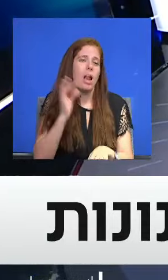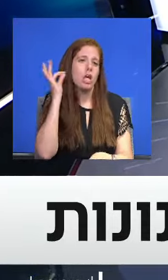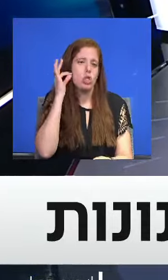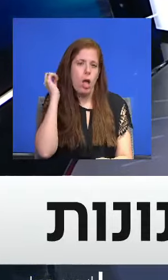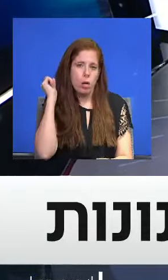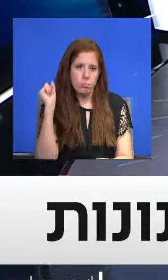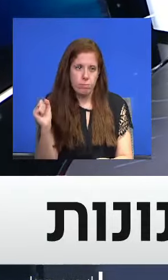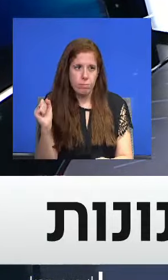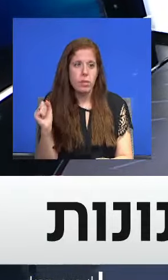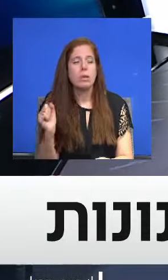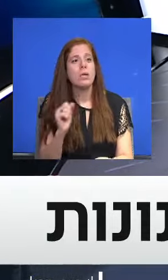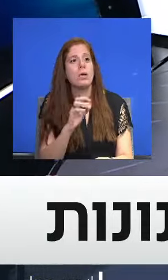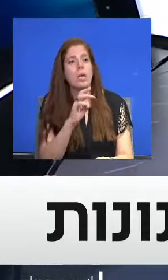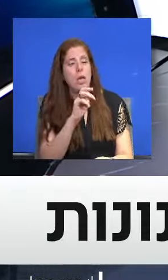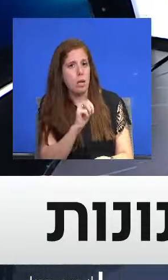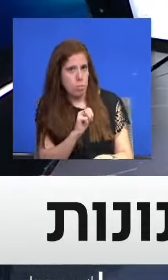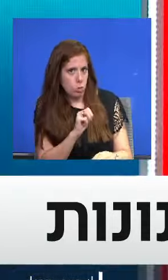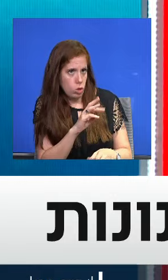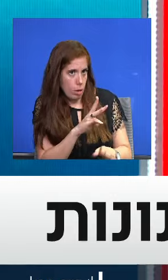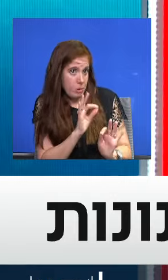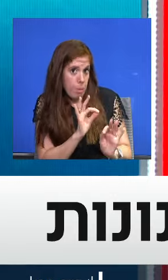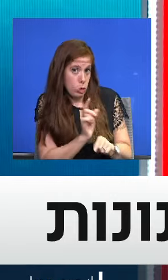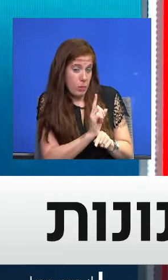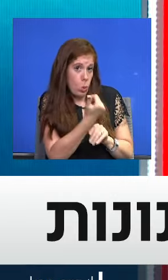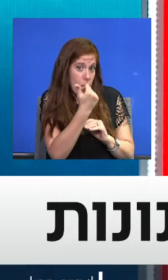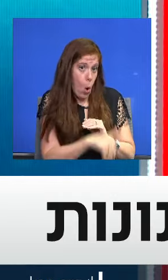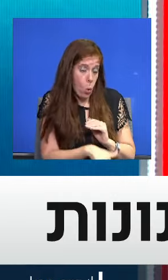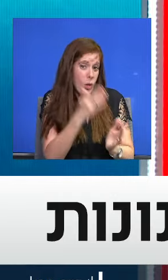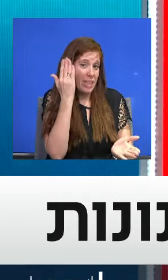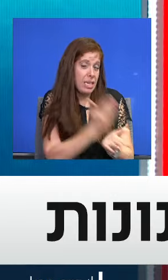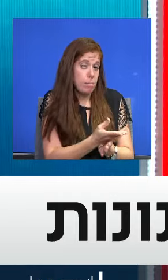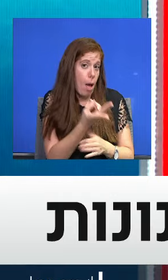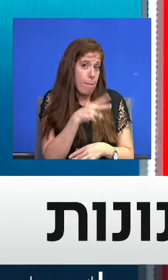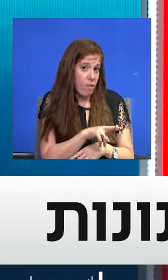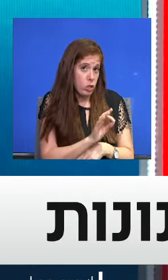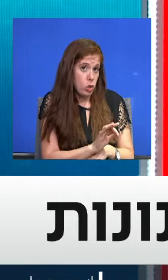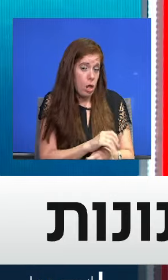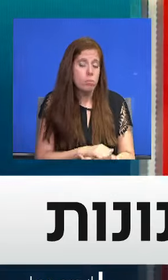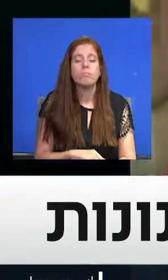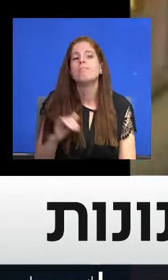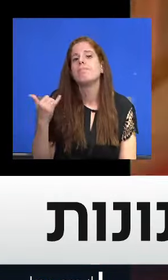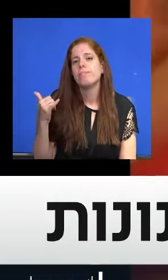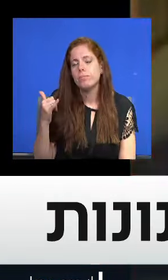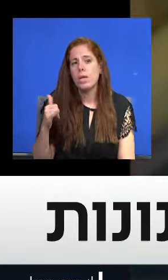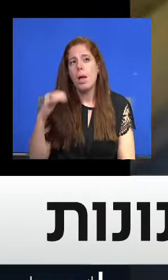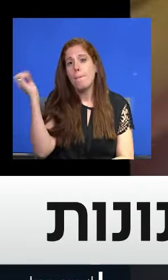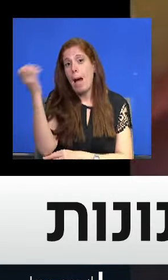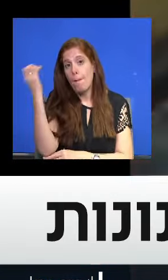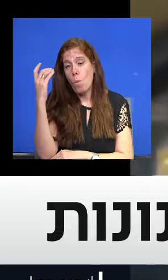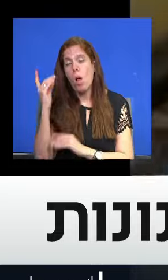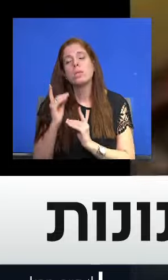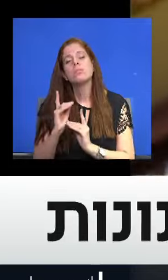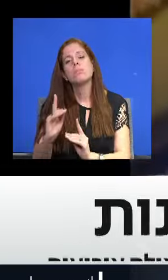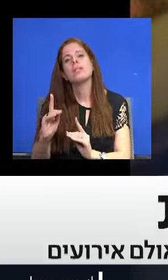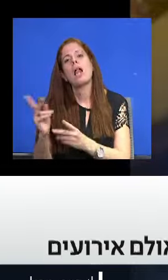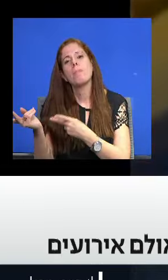גן אירועים. משה שטיינמץ, ממש בדקות האחרונות נקבע מותה של האישה. כן, באמבולנס בדרך לבית החולים נאלצים